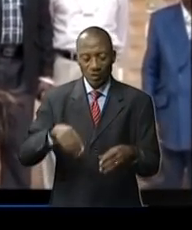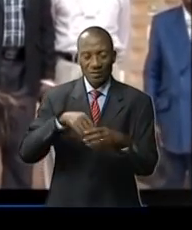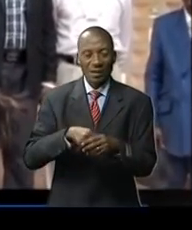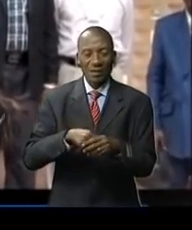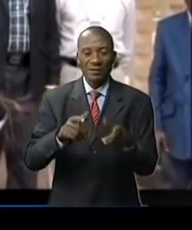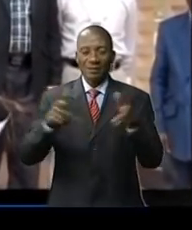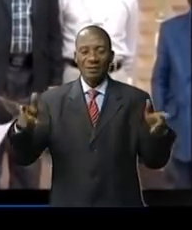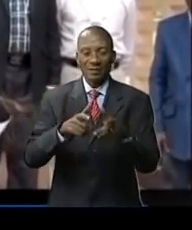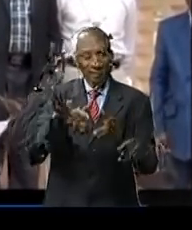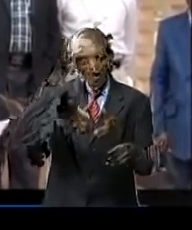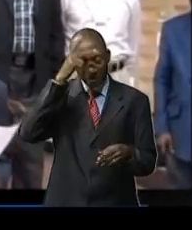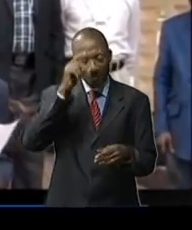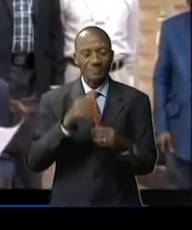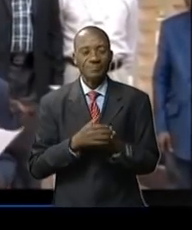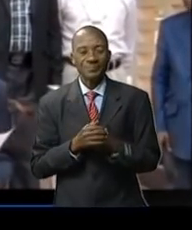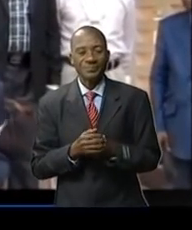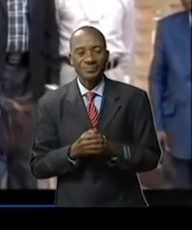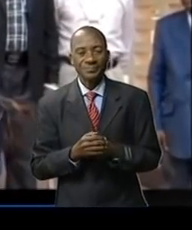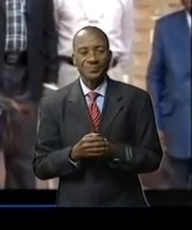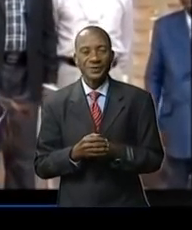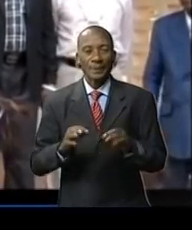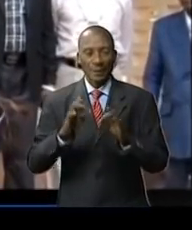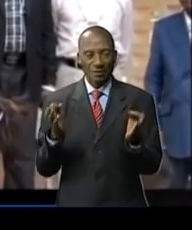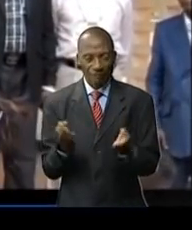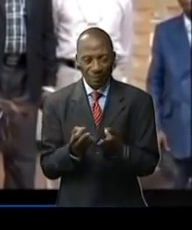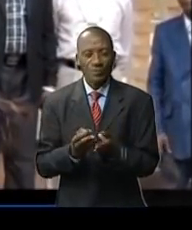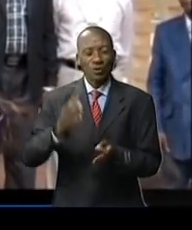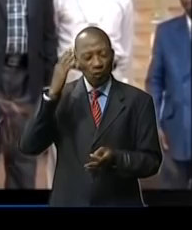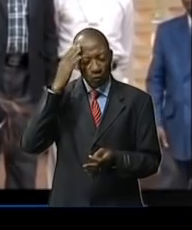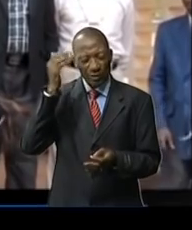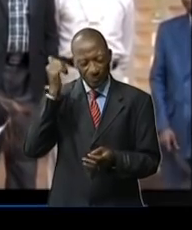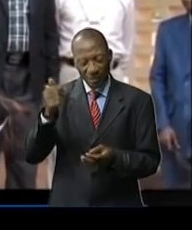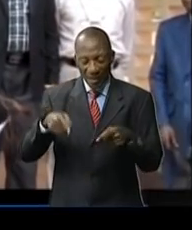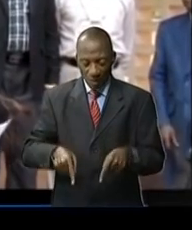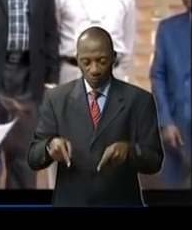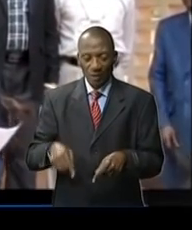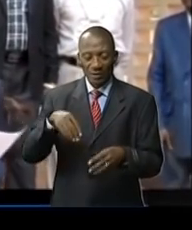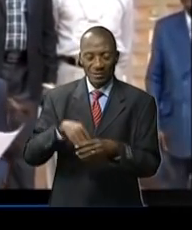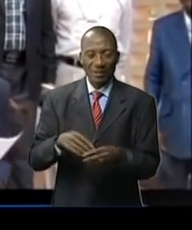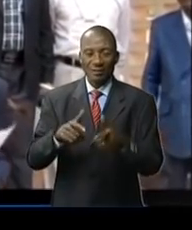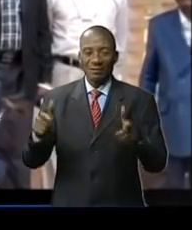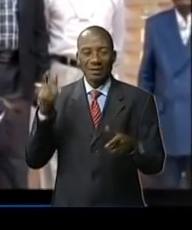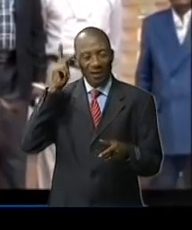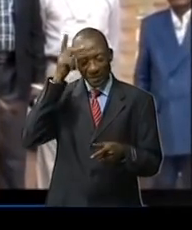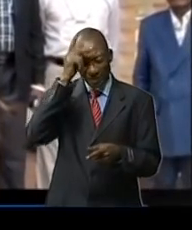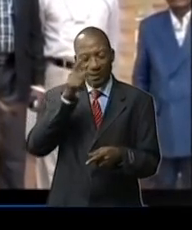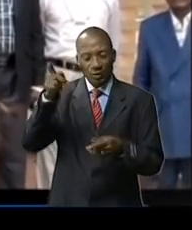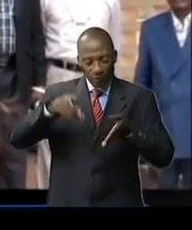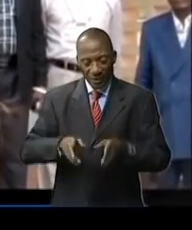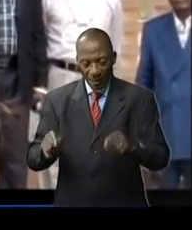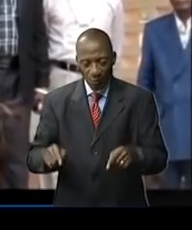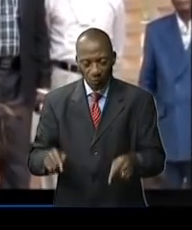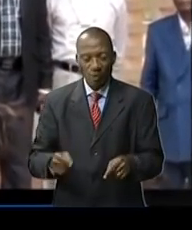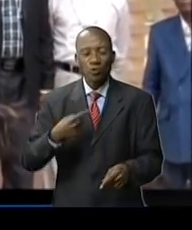Sa famille est bel et bien connue dans l'espace Grand Katanga comme fils du territoire. Depuis très